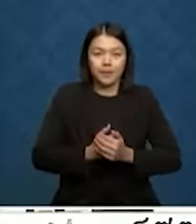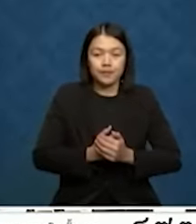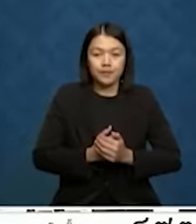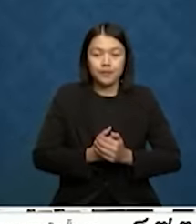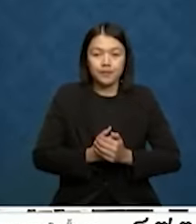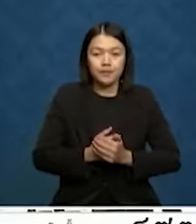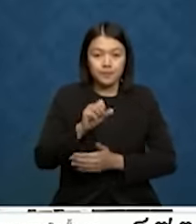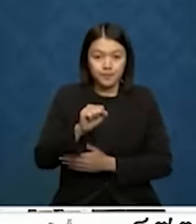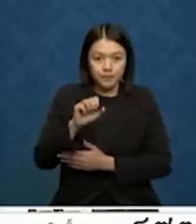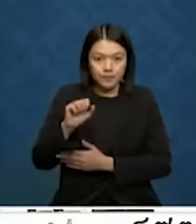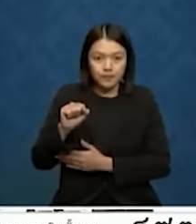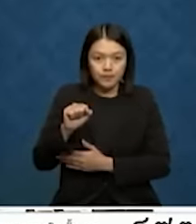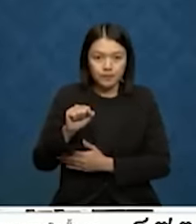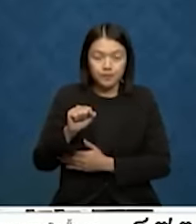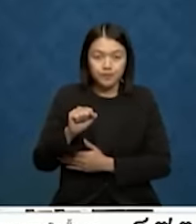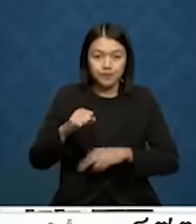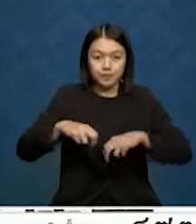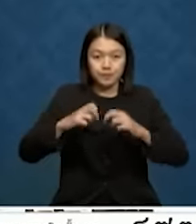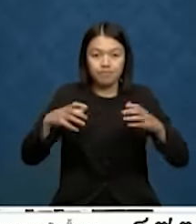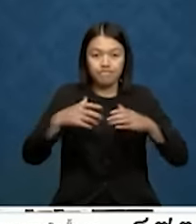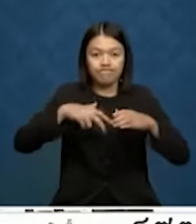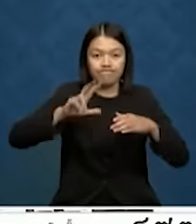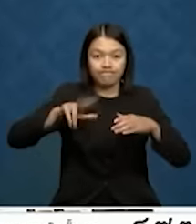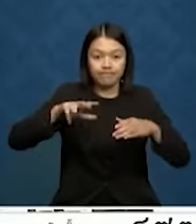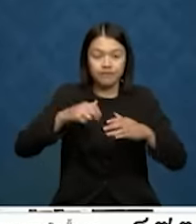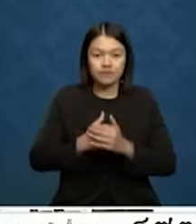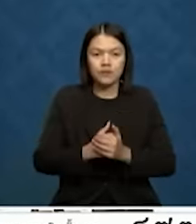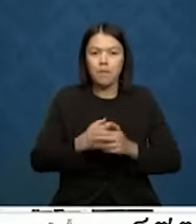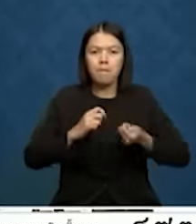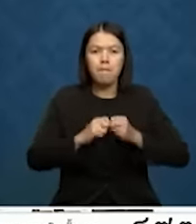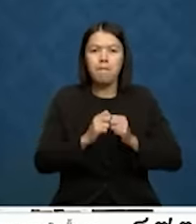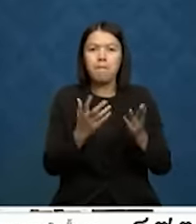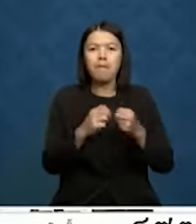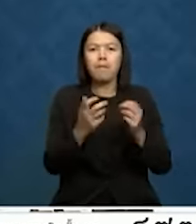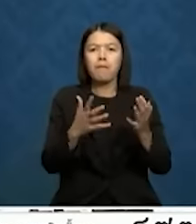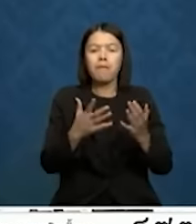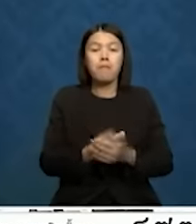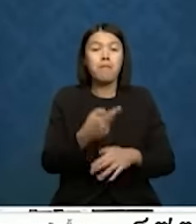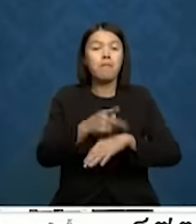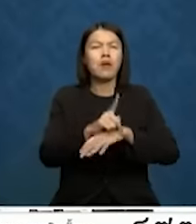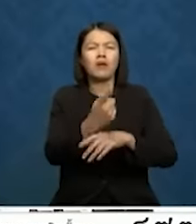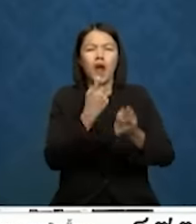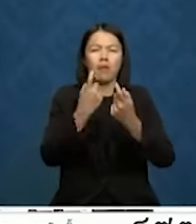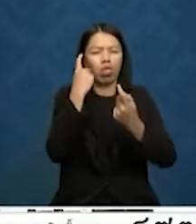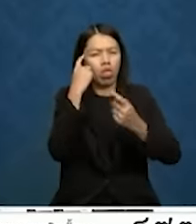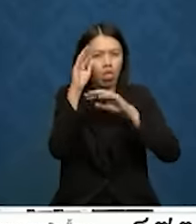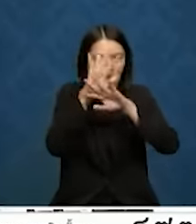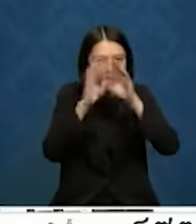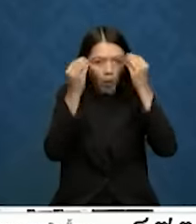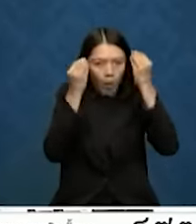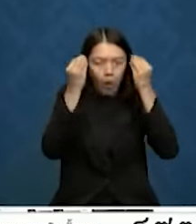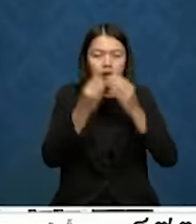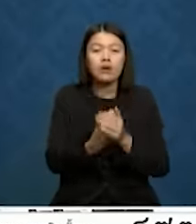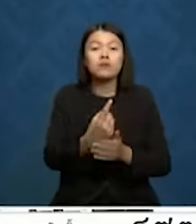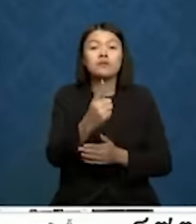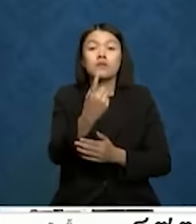สมาชิกสภาผู้แทนราษฎรจากจังหวัดสุรินทร์พรรคเพื่อไทยผมไม่ได้มีปัญหาอะไรหรอกครับแต่ว่าท่านประธานถามแบบกลุ้มเกลือ ครับครับ ท่านประธานต้